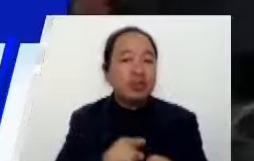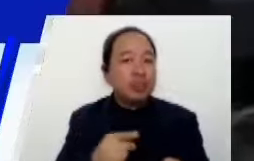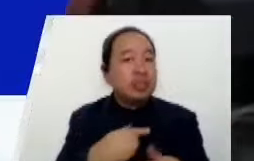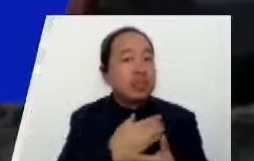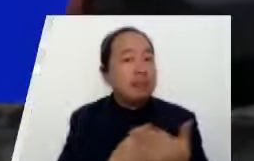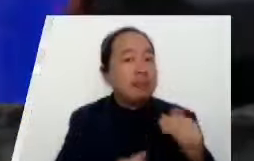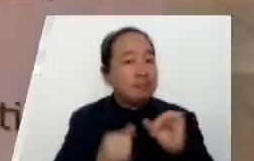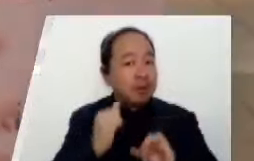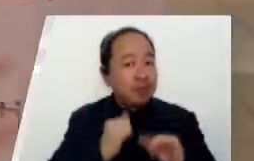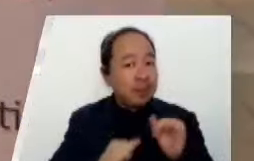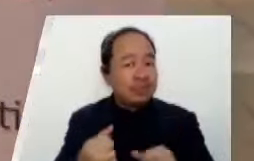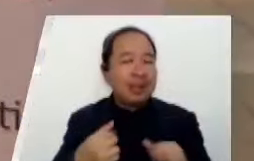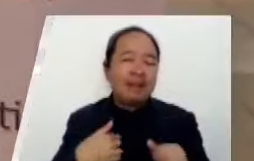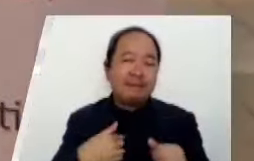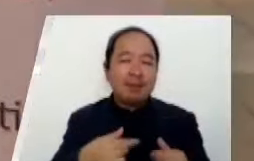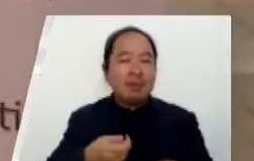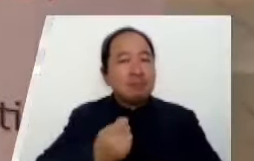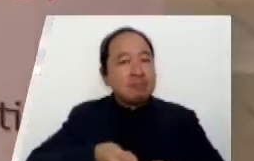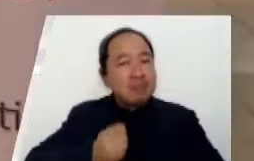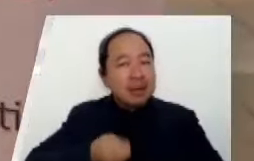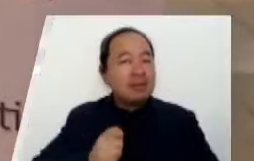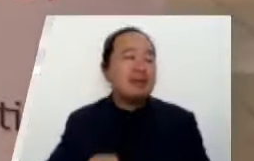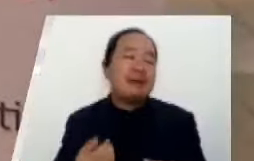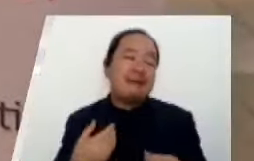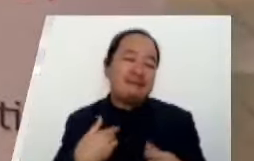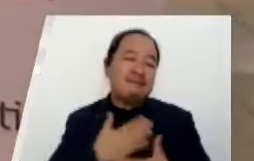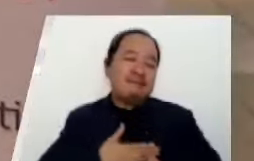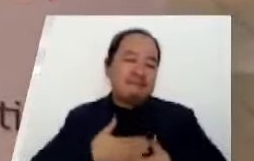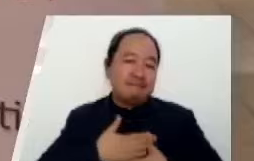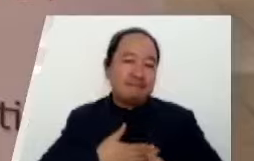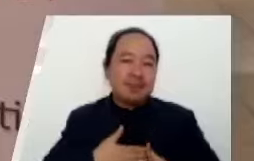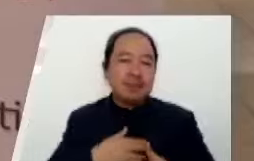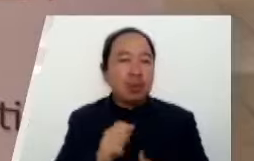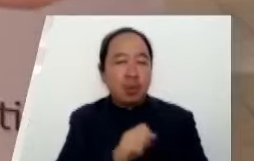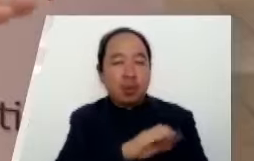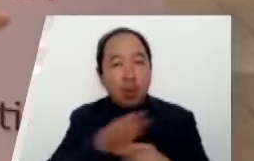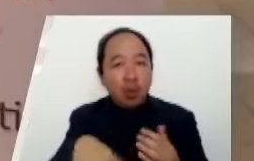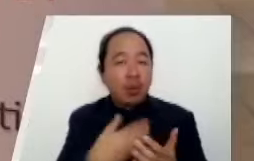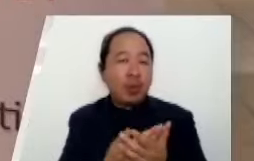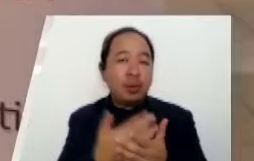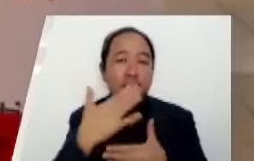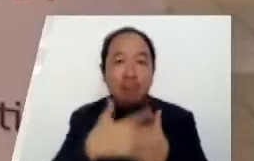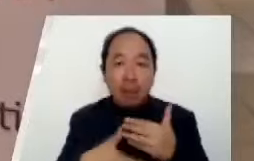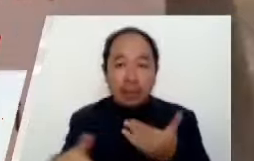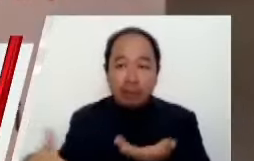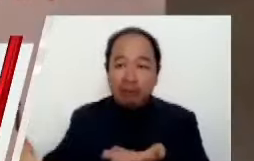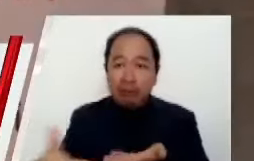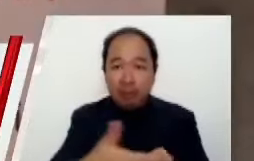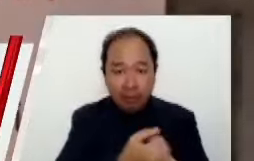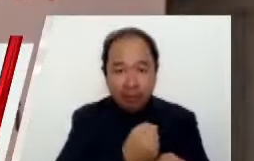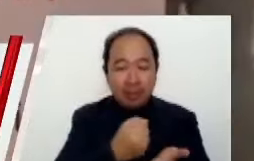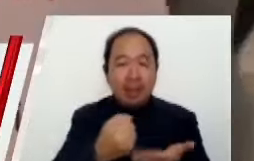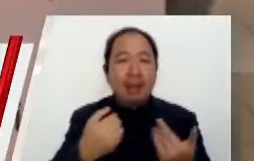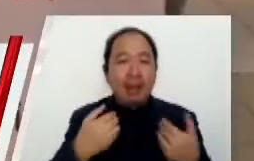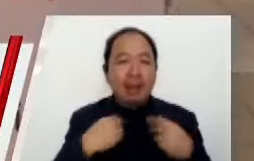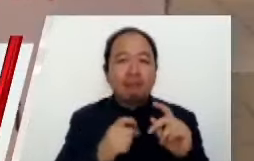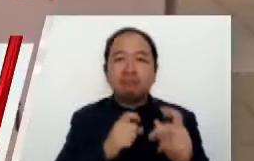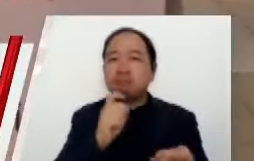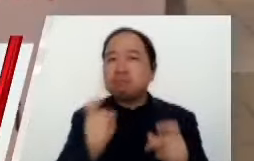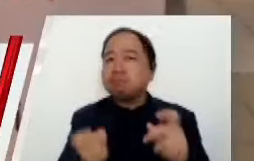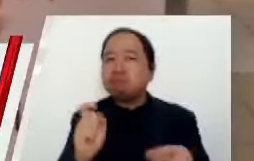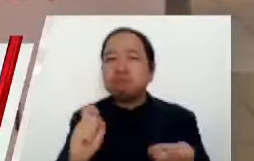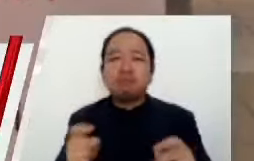at banda. Lahat ng dugo na naha-harvest, napa-farm out natin sa iba't ibang probinsya at iba't